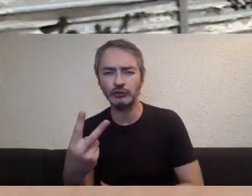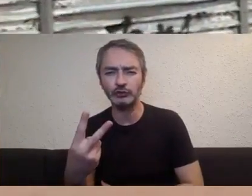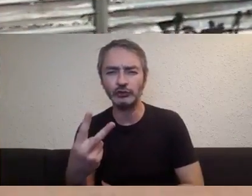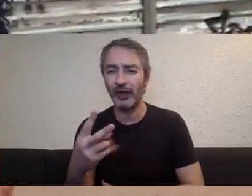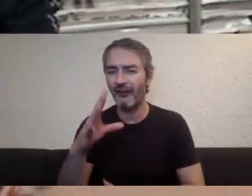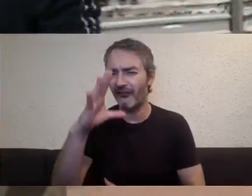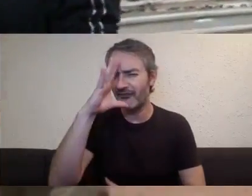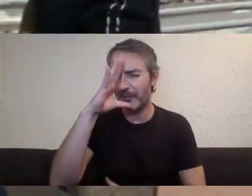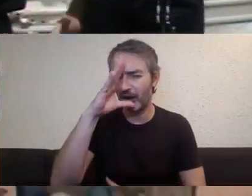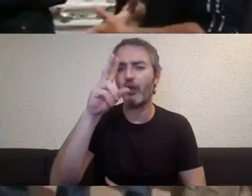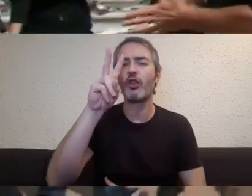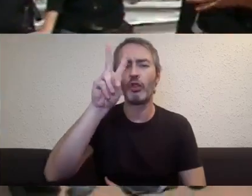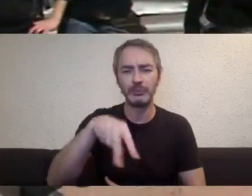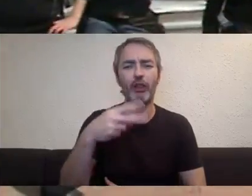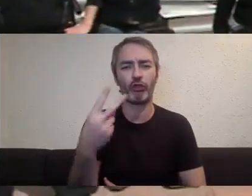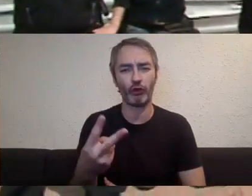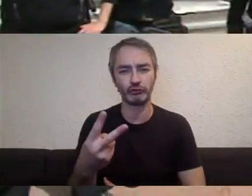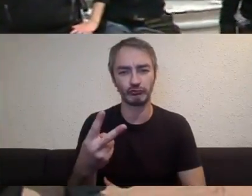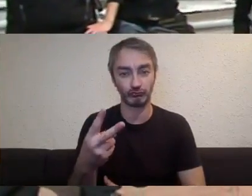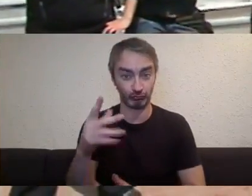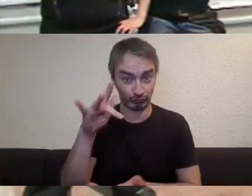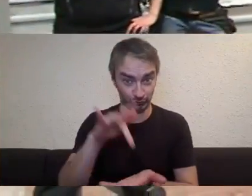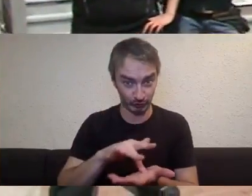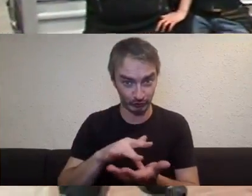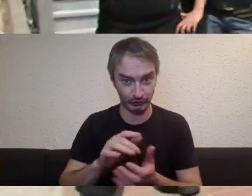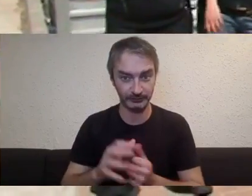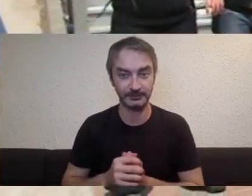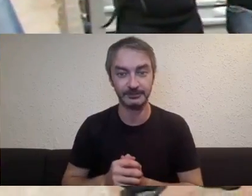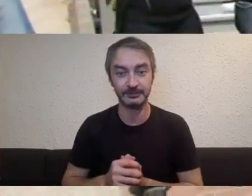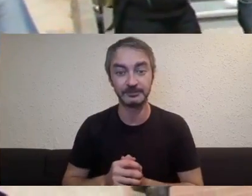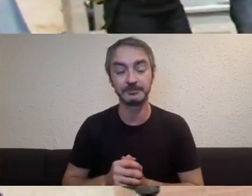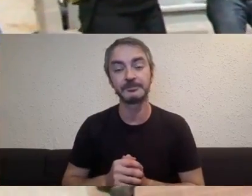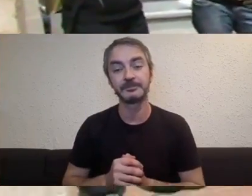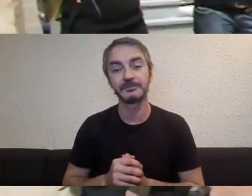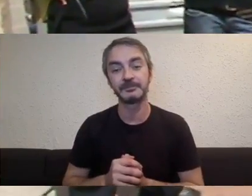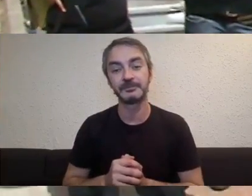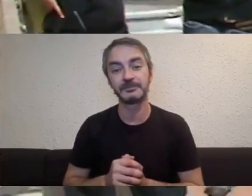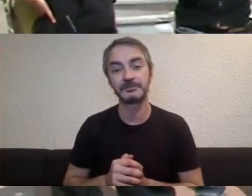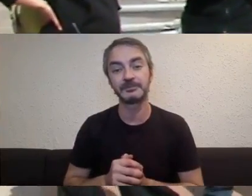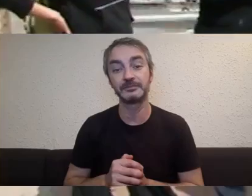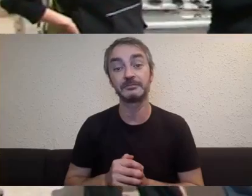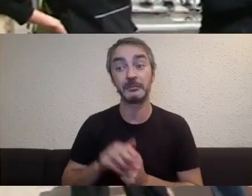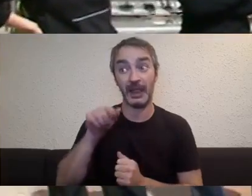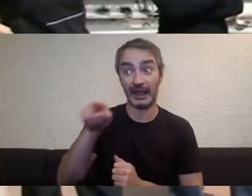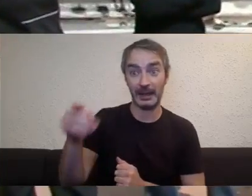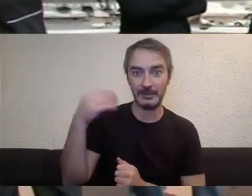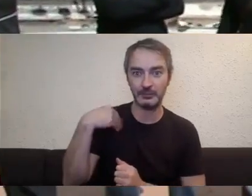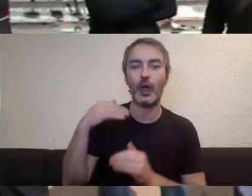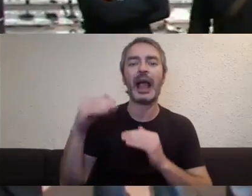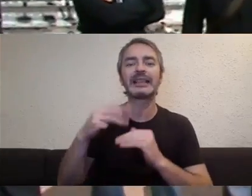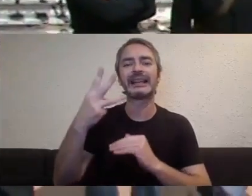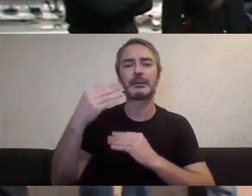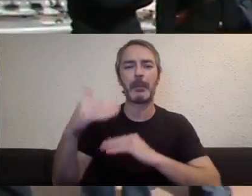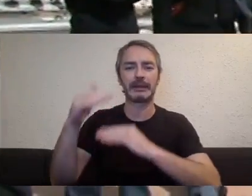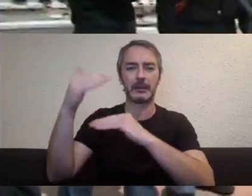Llavors, ens situem al 2002, al febrer del 2002, aquí, en aquesta